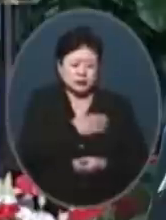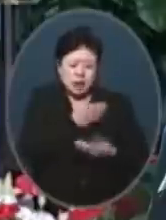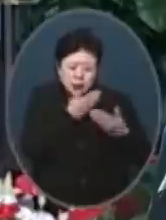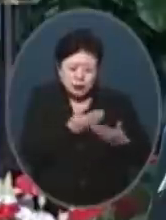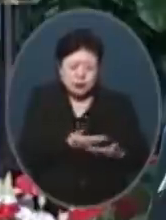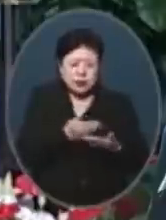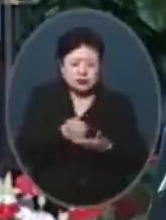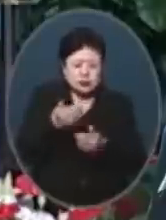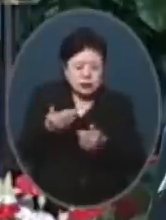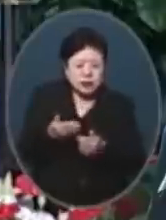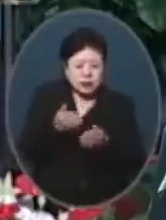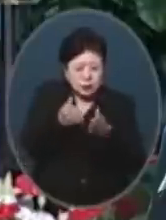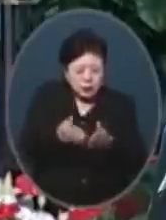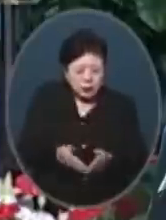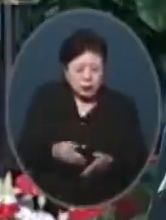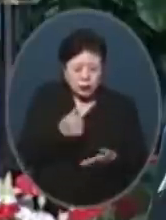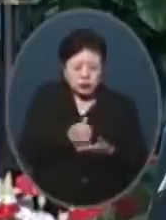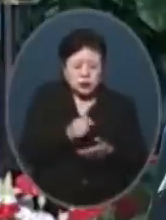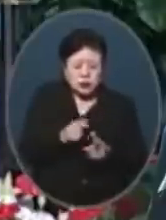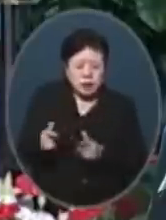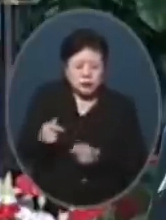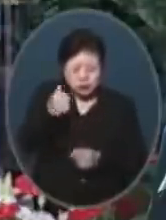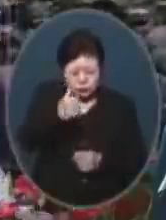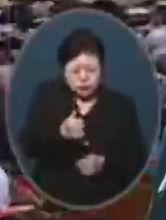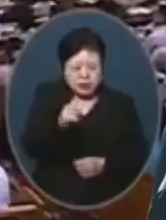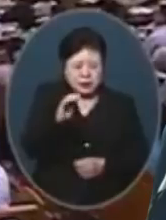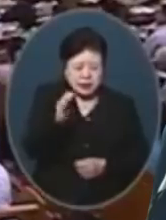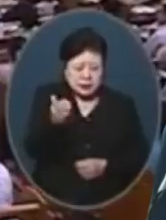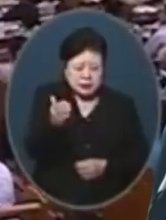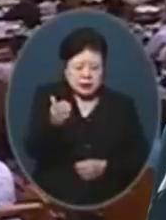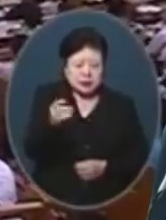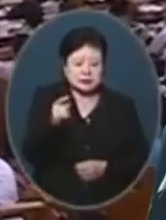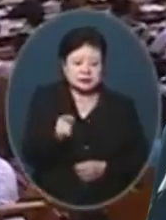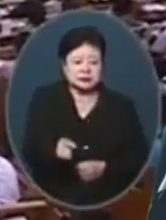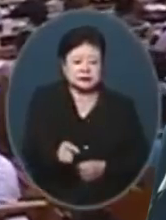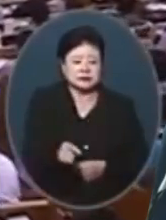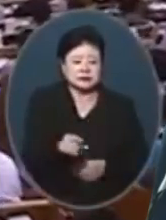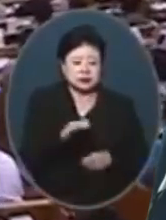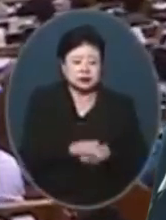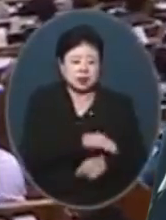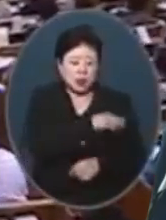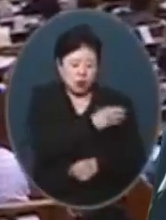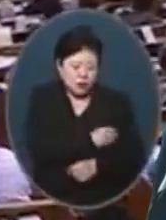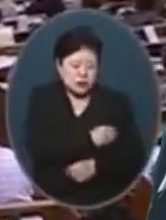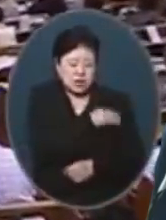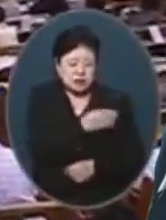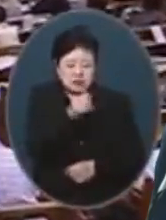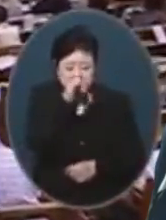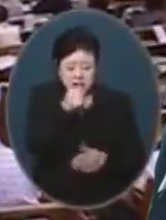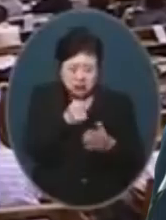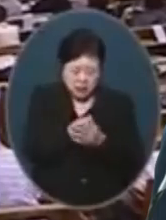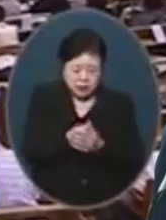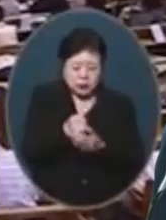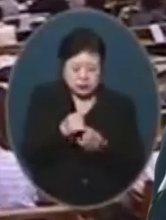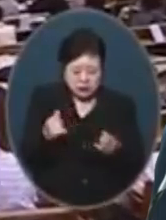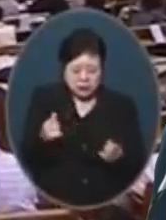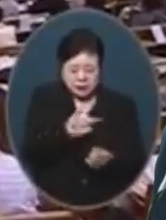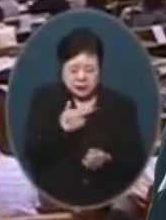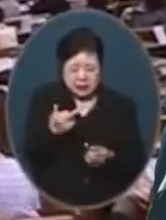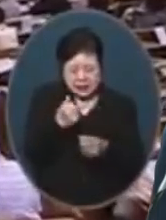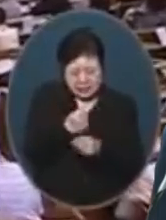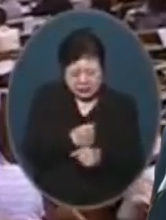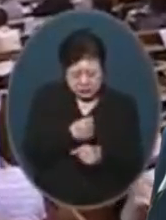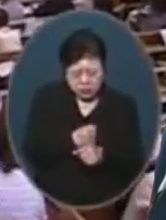주께로 말미암고 또 주는 만물의 주재가 되시사 손에 권세와 능력이 있사오니 모든 사람을